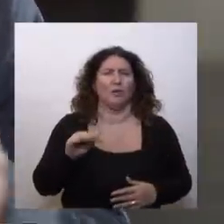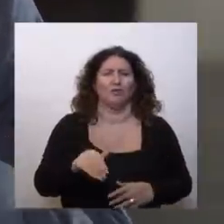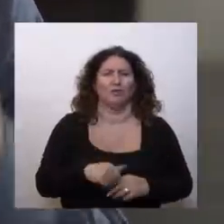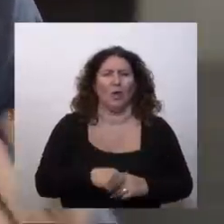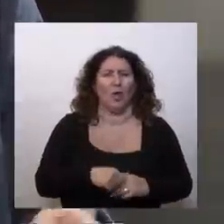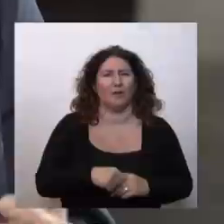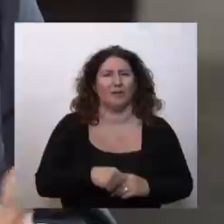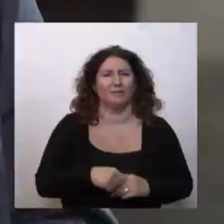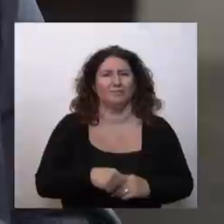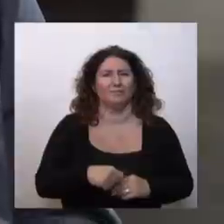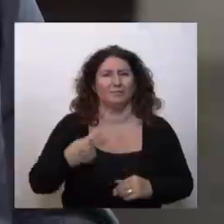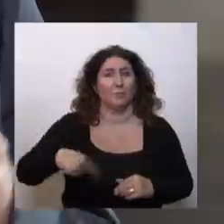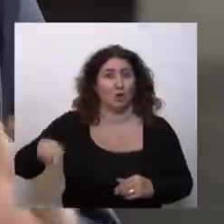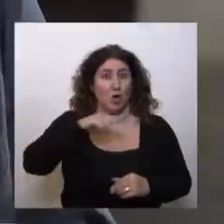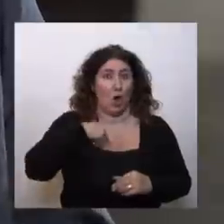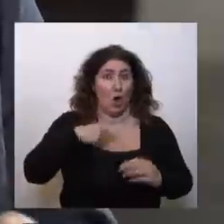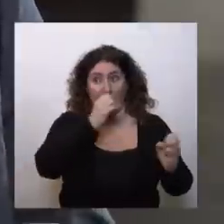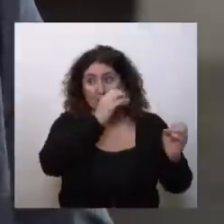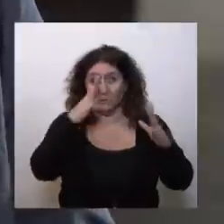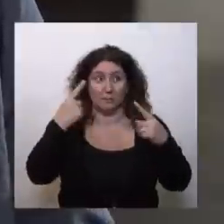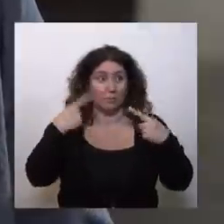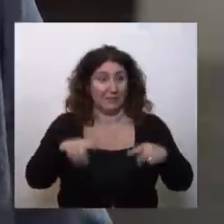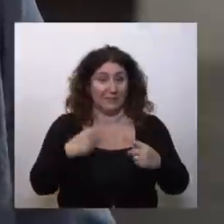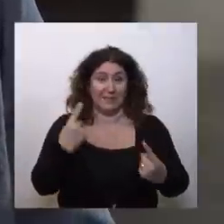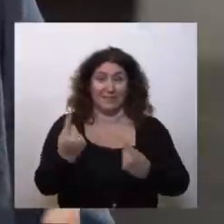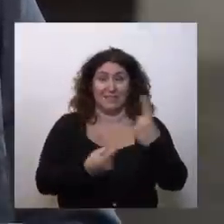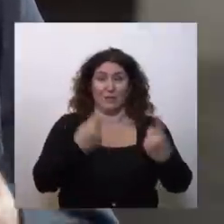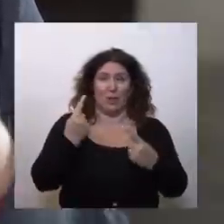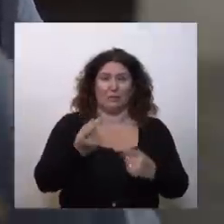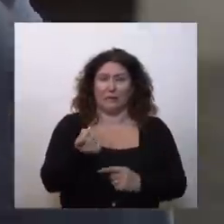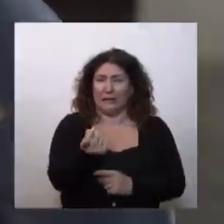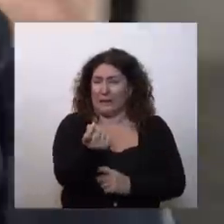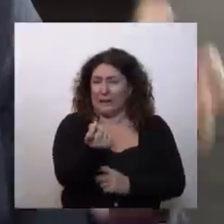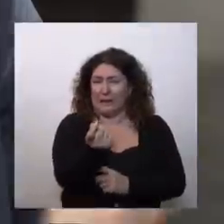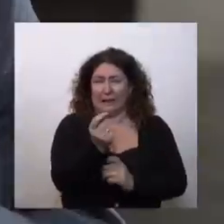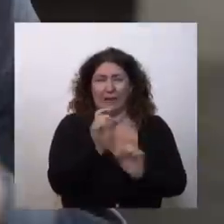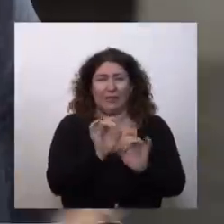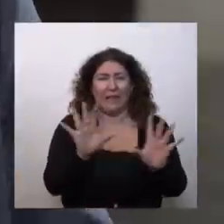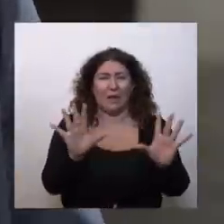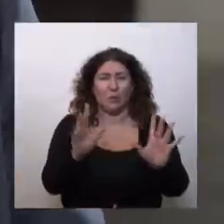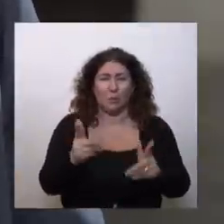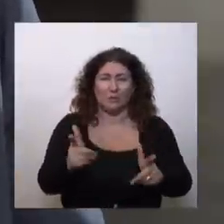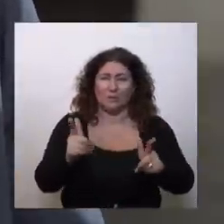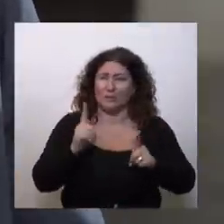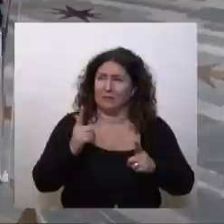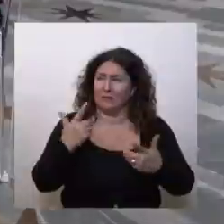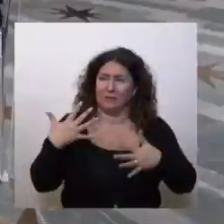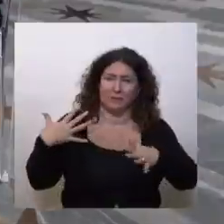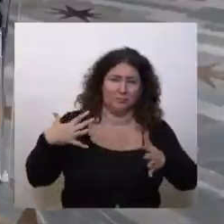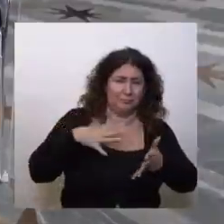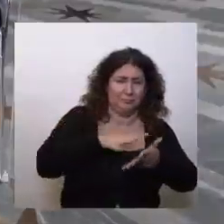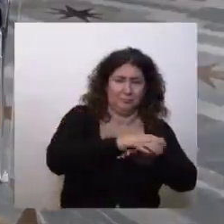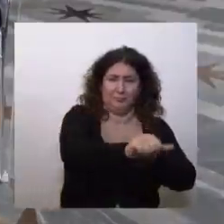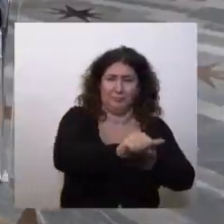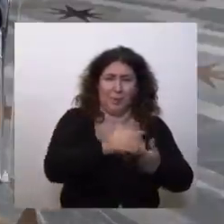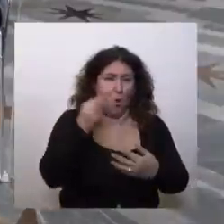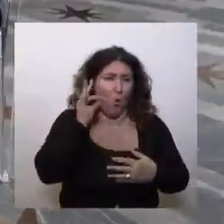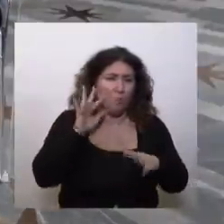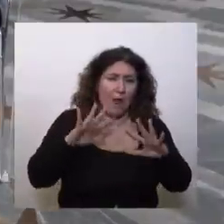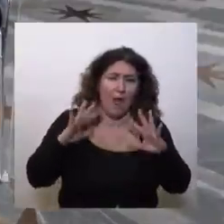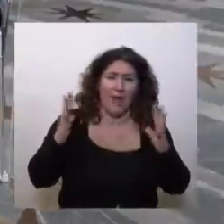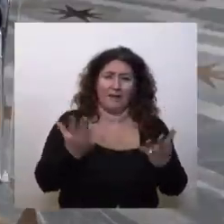Eravamo lontanissimi dall'immaginare che un microscopico virus avrebbe potuto travolgere l'umanità intera.